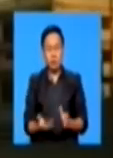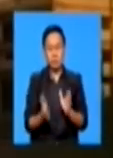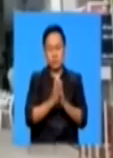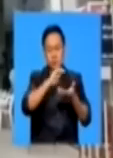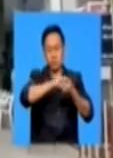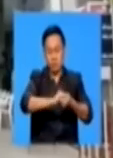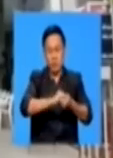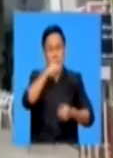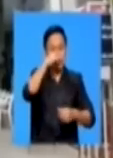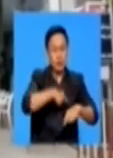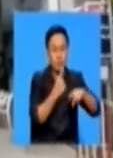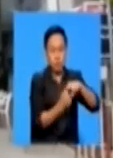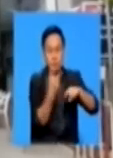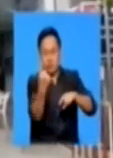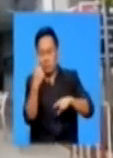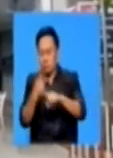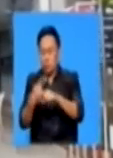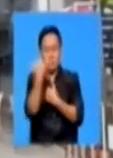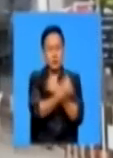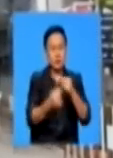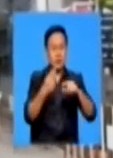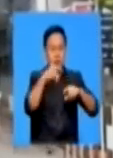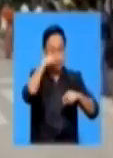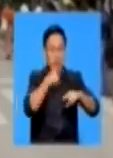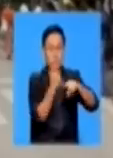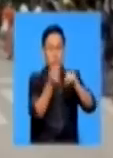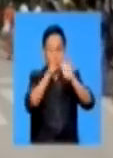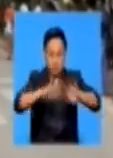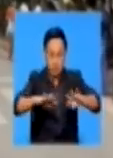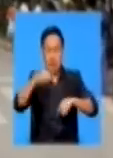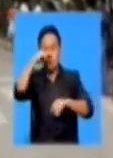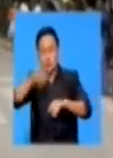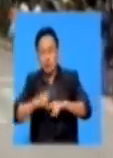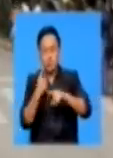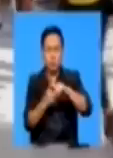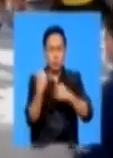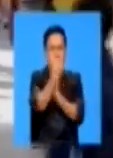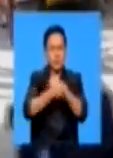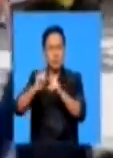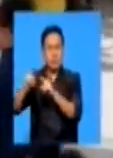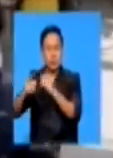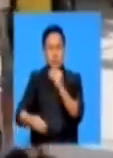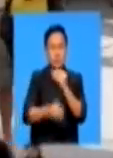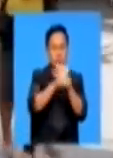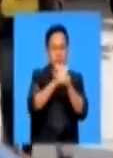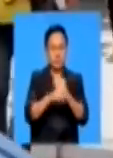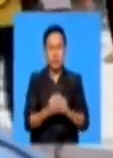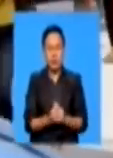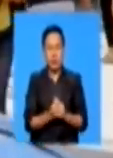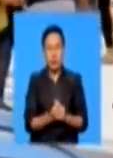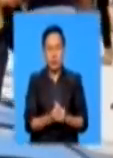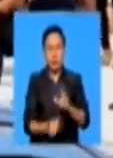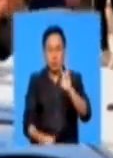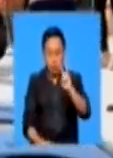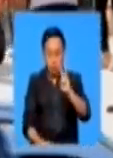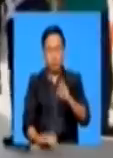รือประเทศเพื่อนบ้านมาประเทศไทยนะครับก็เป็นอาเซียนบวกหนึ่งเช่นกันต่อไปคือการเดินหน้าการพัฒนาเขตเศรษฐกิจพิเศษตามแนวชายแดนจำนวน10